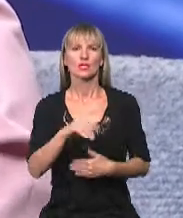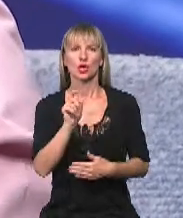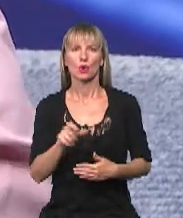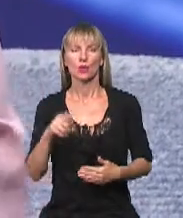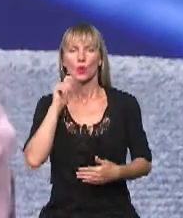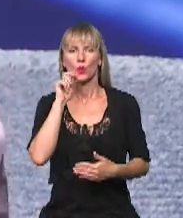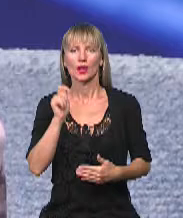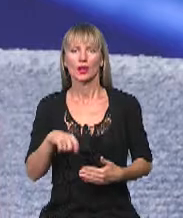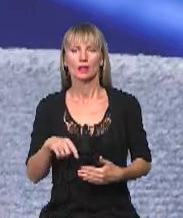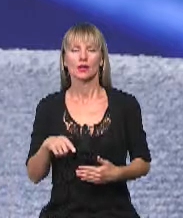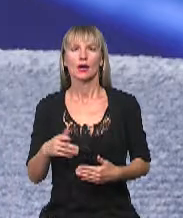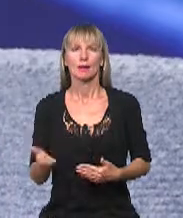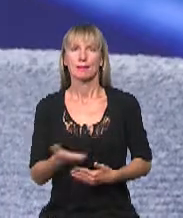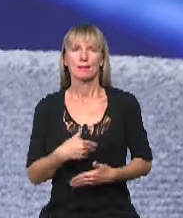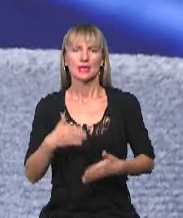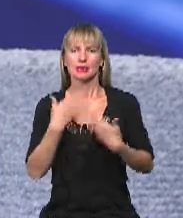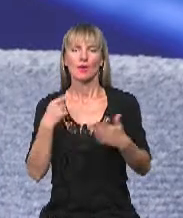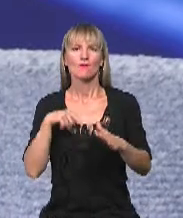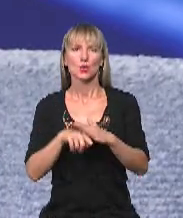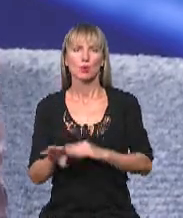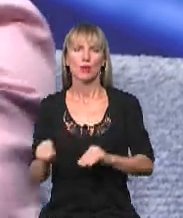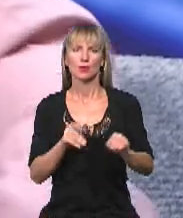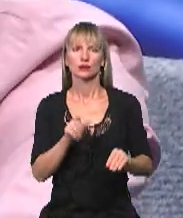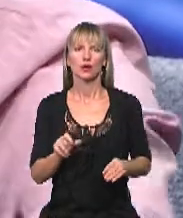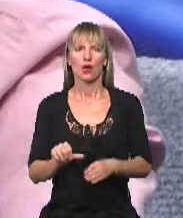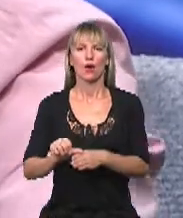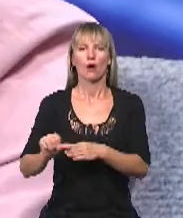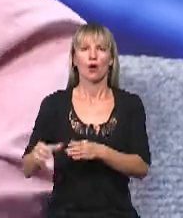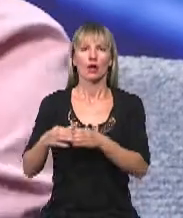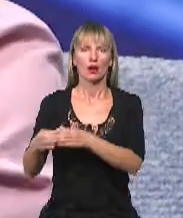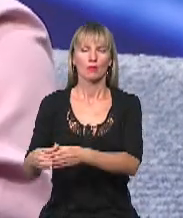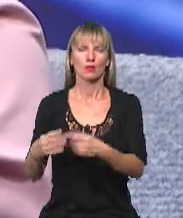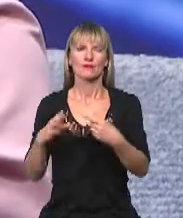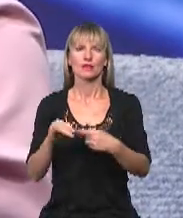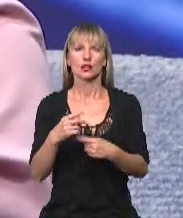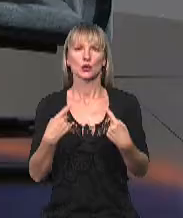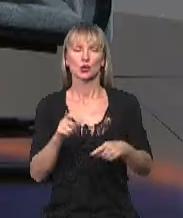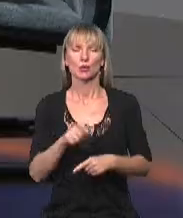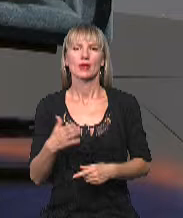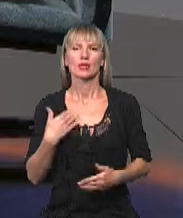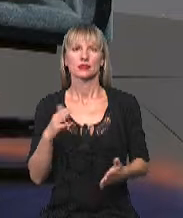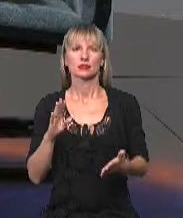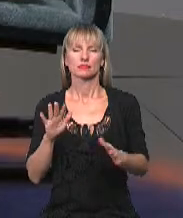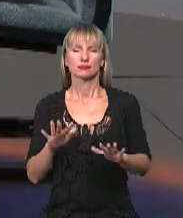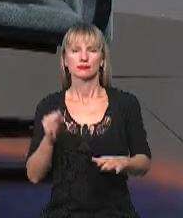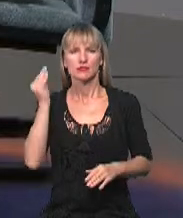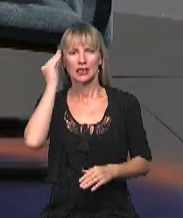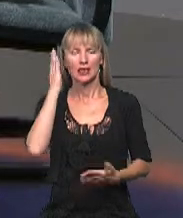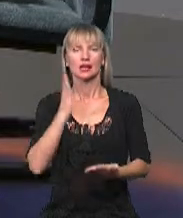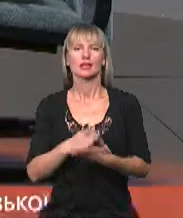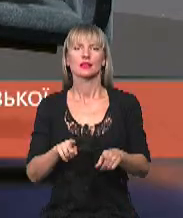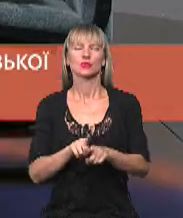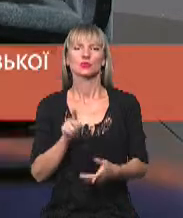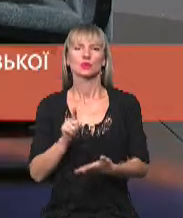громадян України. Ми нарешті не маємо внутрішньопереміщених осіб виокремлювати від інших громадян. Власне, наша позиція є такою, що